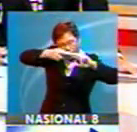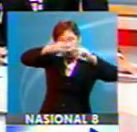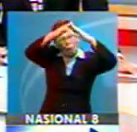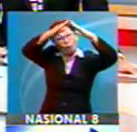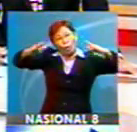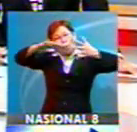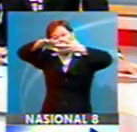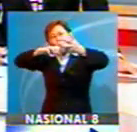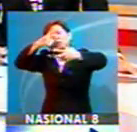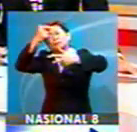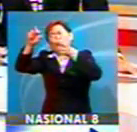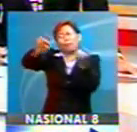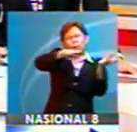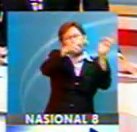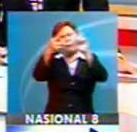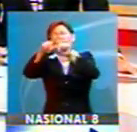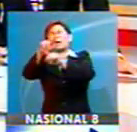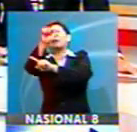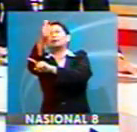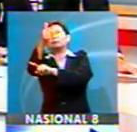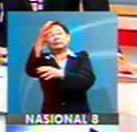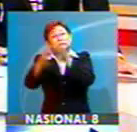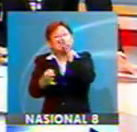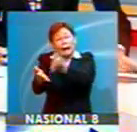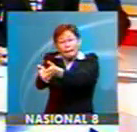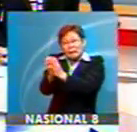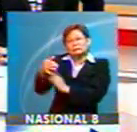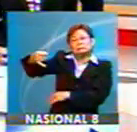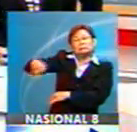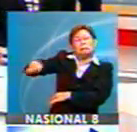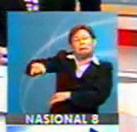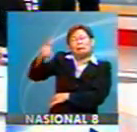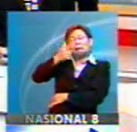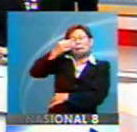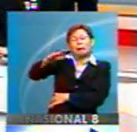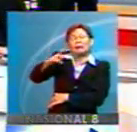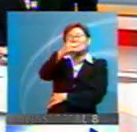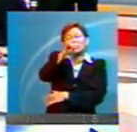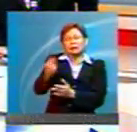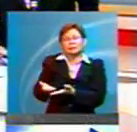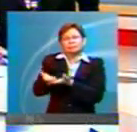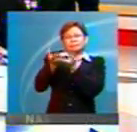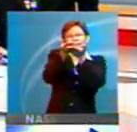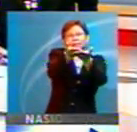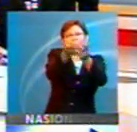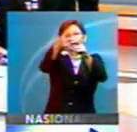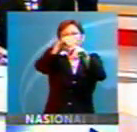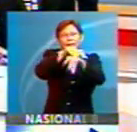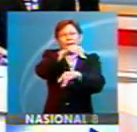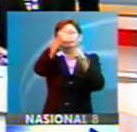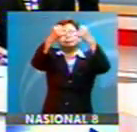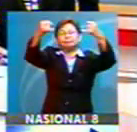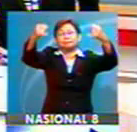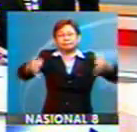kediaman mereka yang musnah akibat ribut Oktober lalu. Jika tuntutan mereka gagal dipenuhi, kes itu akan diusulkan kepada pihak